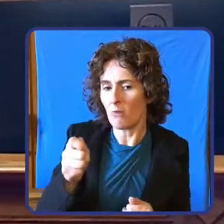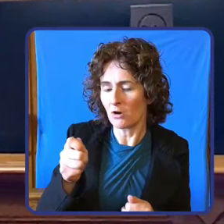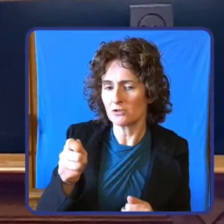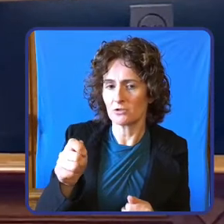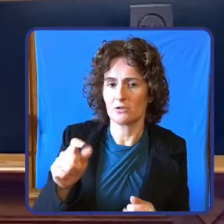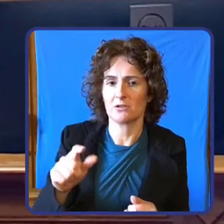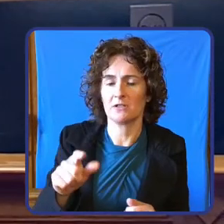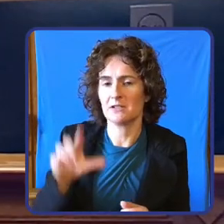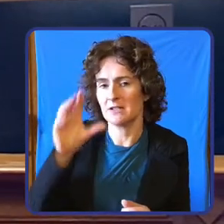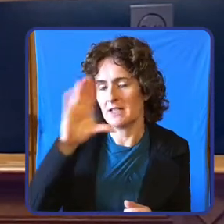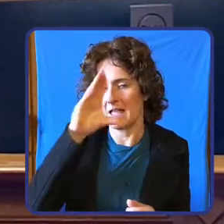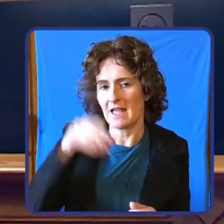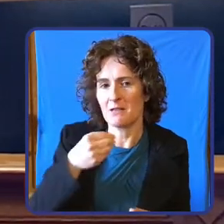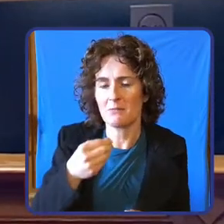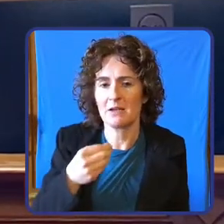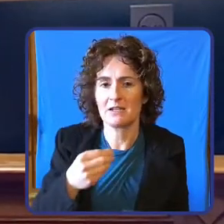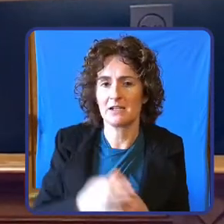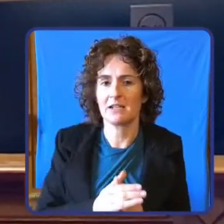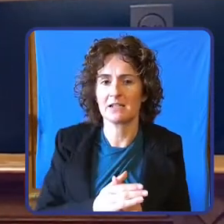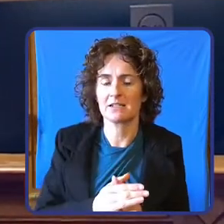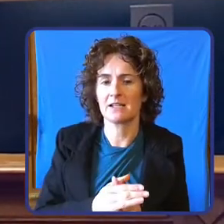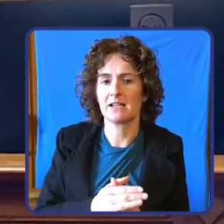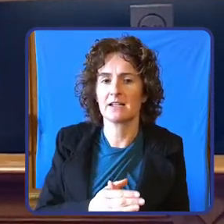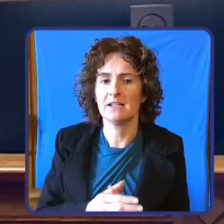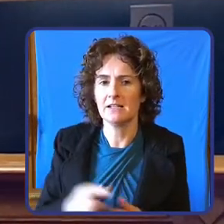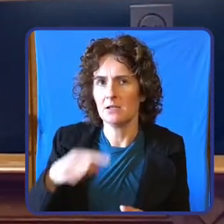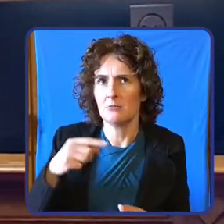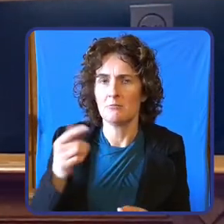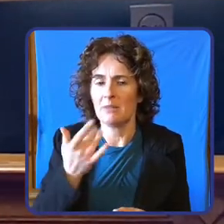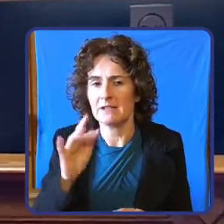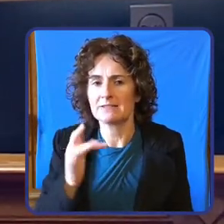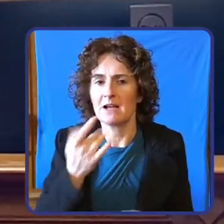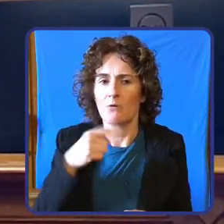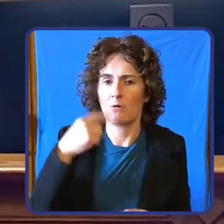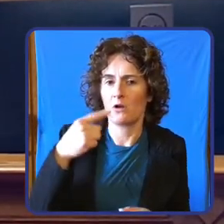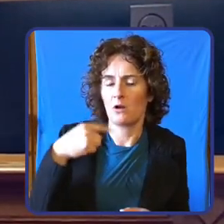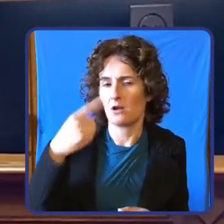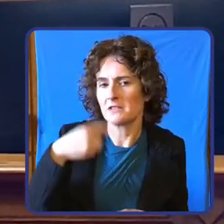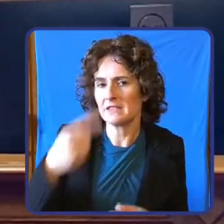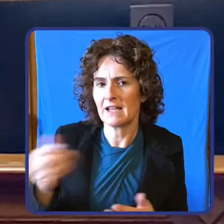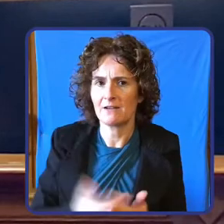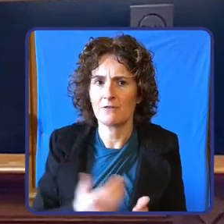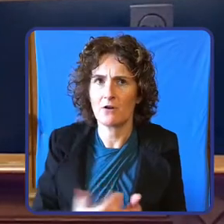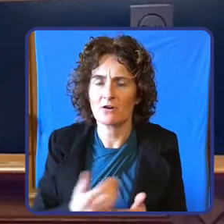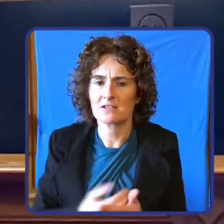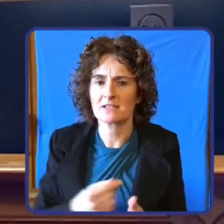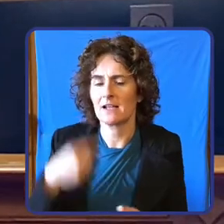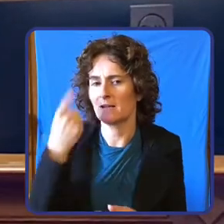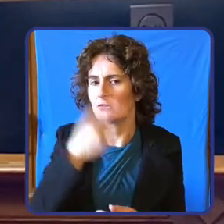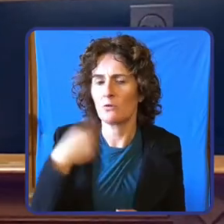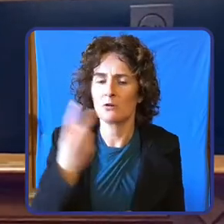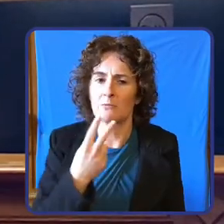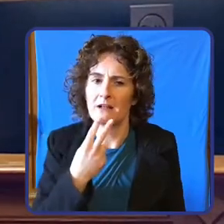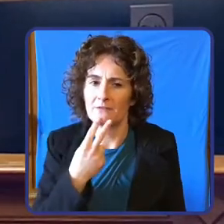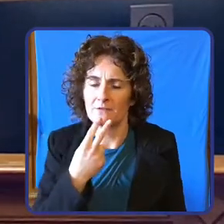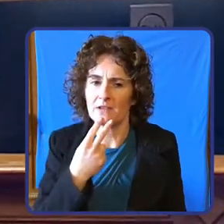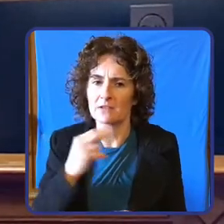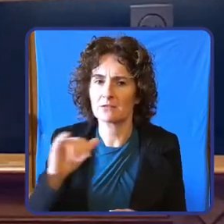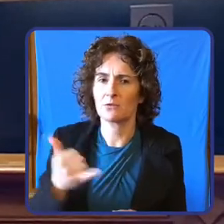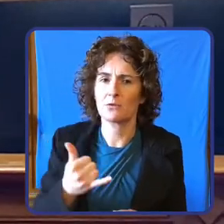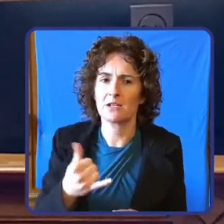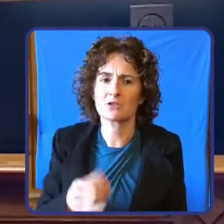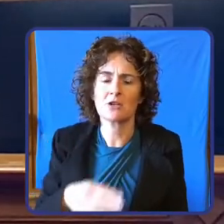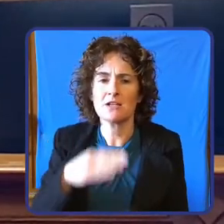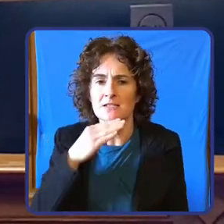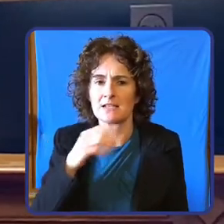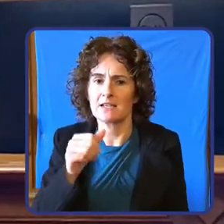belüli érdekérvényesítési lehetőségei, többek között nyelvhasználat és egyéb vonatkozásban, a legjobban Orbán Viktor és